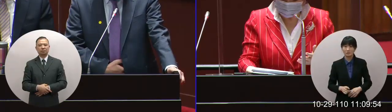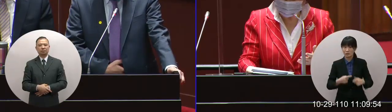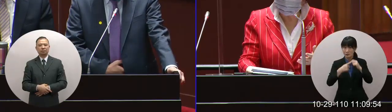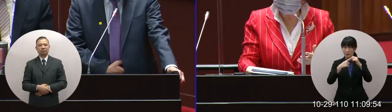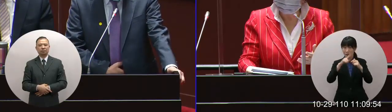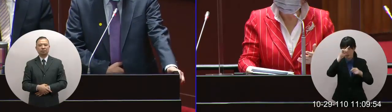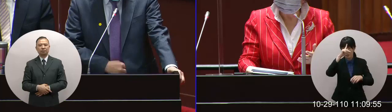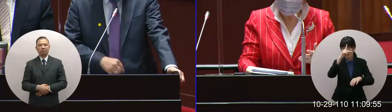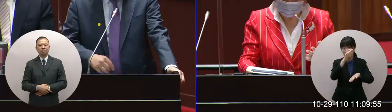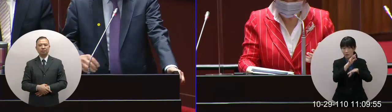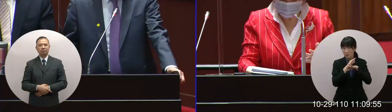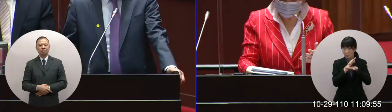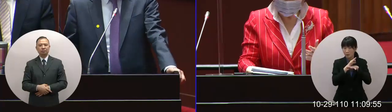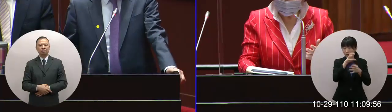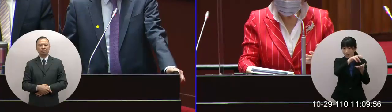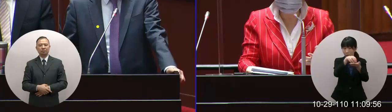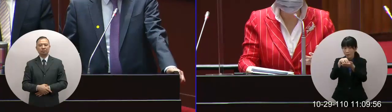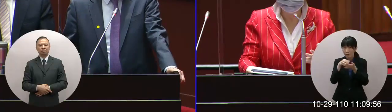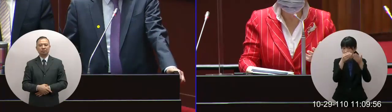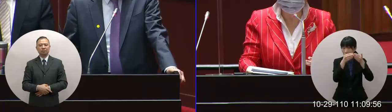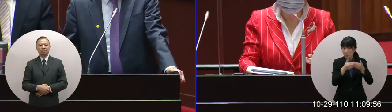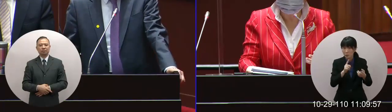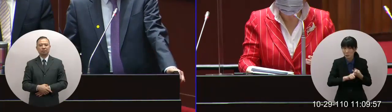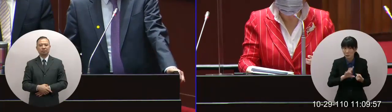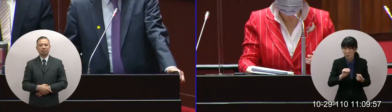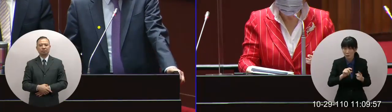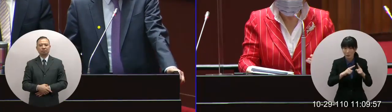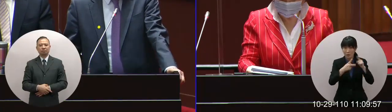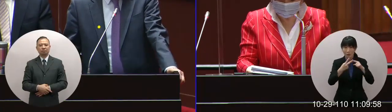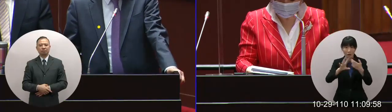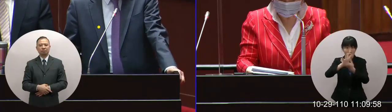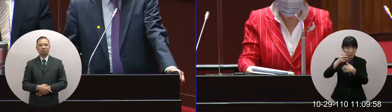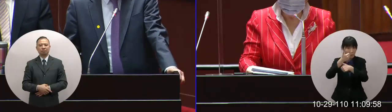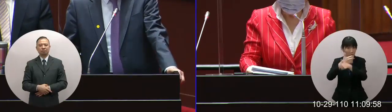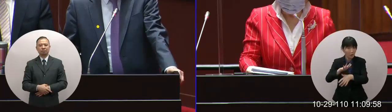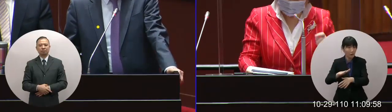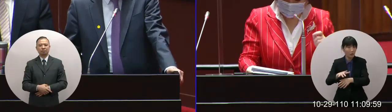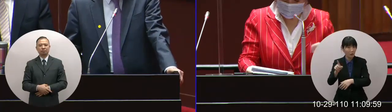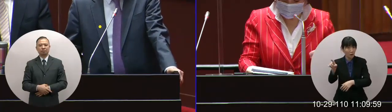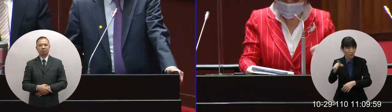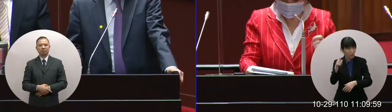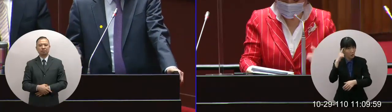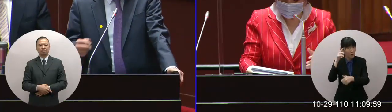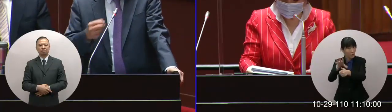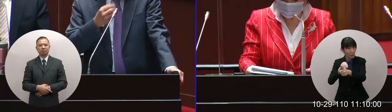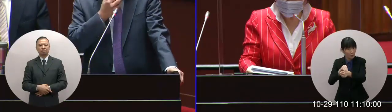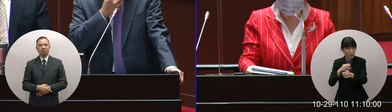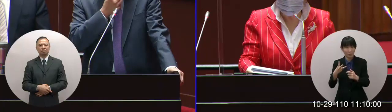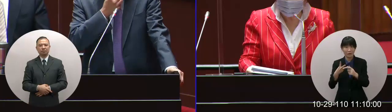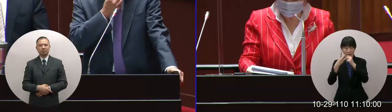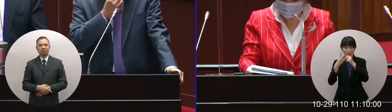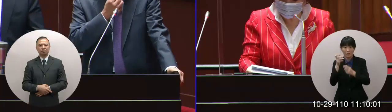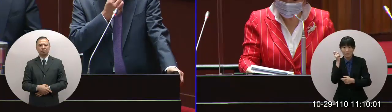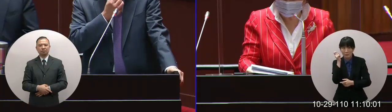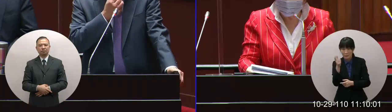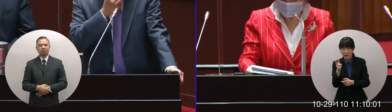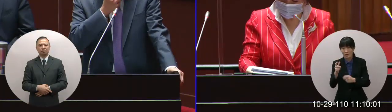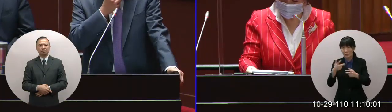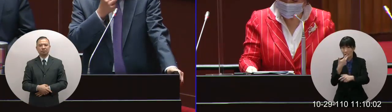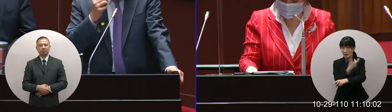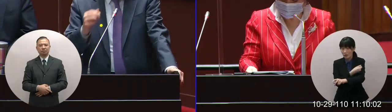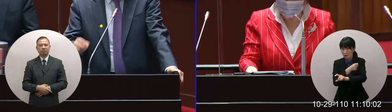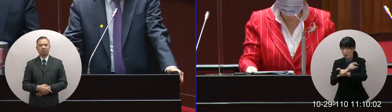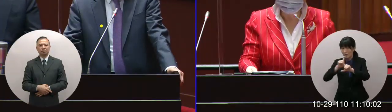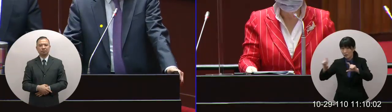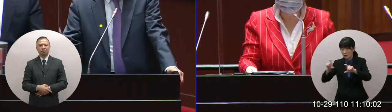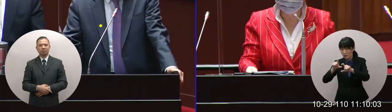的科学证据呢，还是说参考各国的经验呢，或者第三，按照采购疫苗到货情况的不